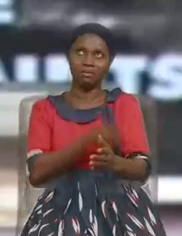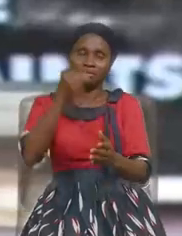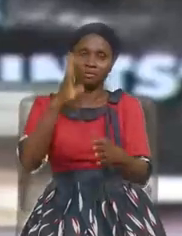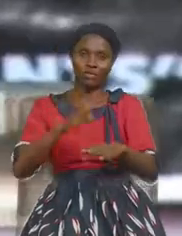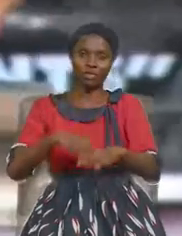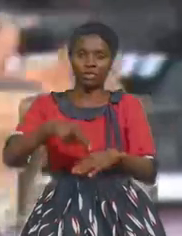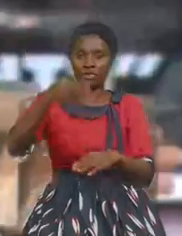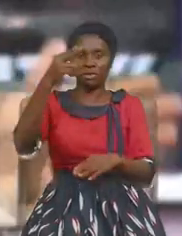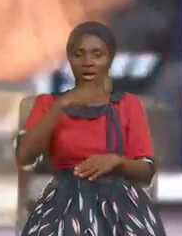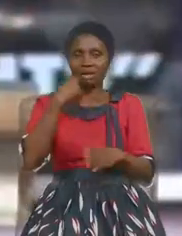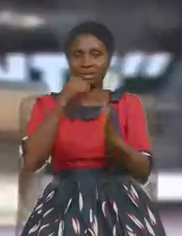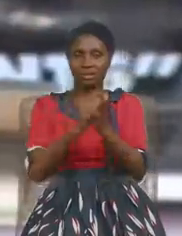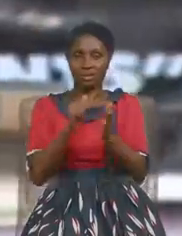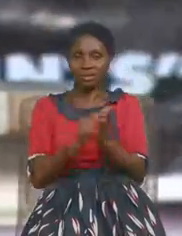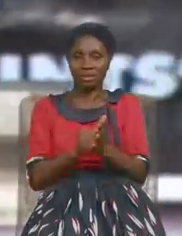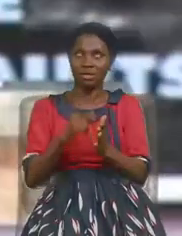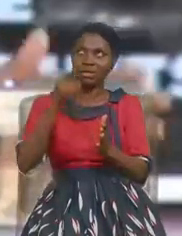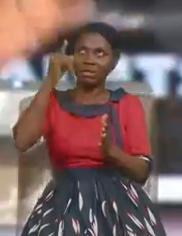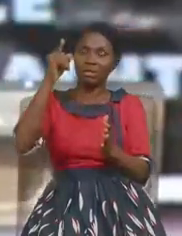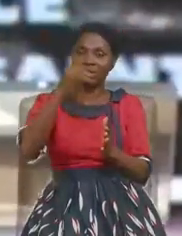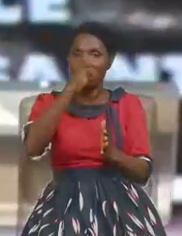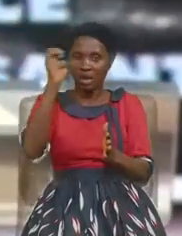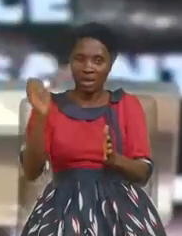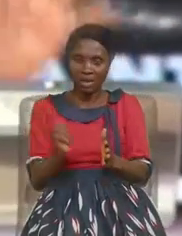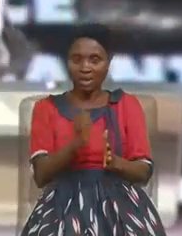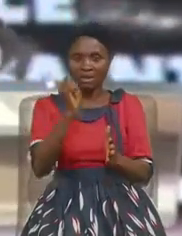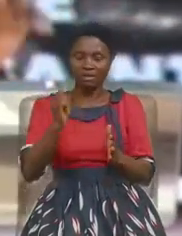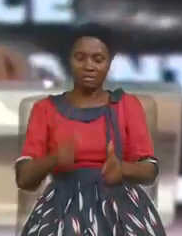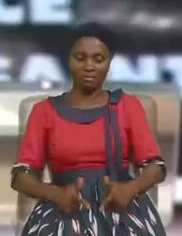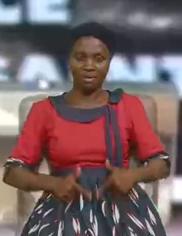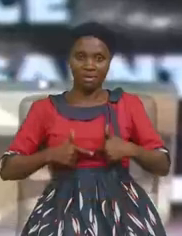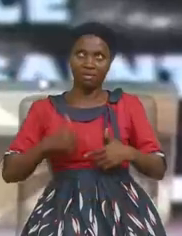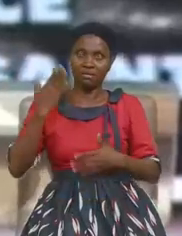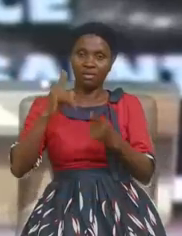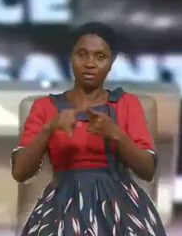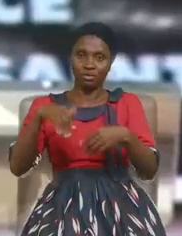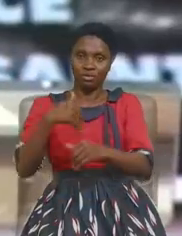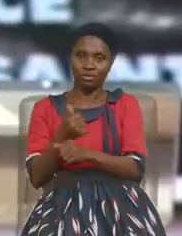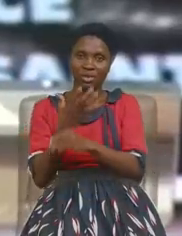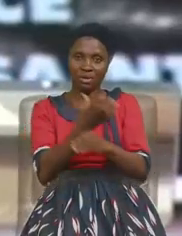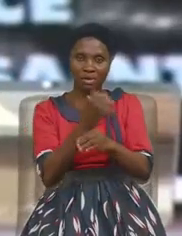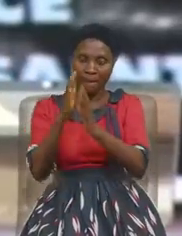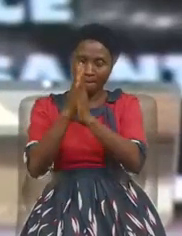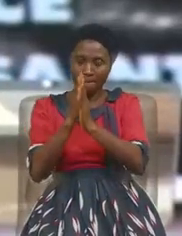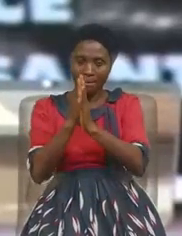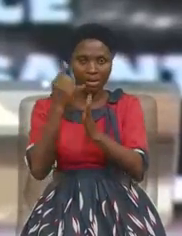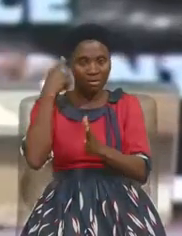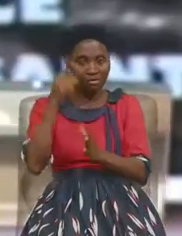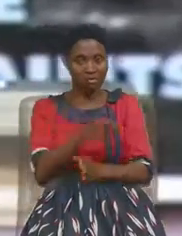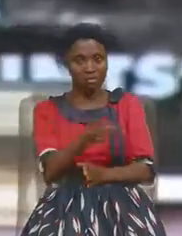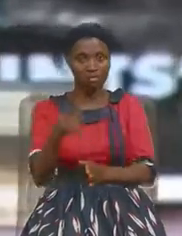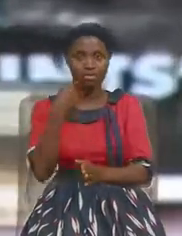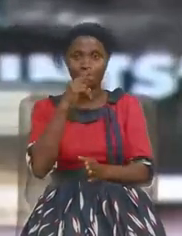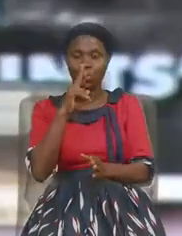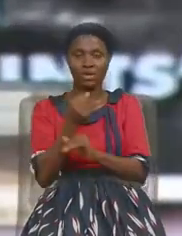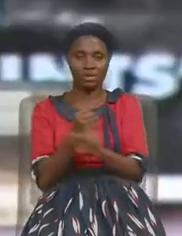vit. Il est toujours vivant pour intercéder en leur faveur, pour ceux qui sont sauvés. Il